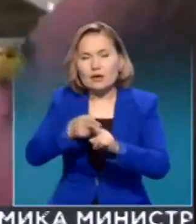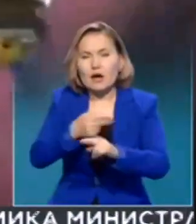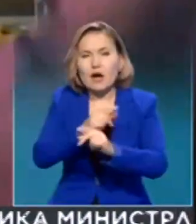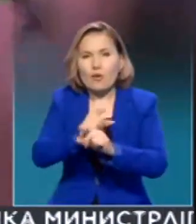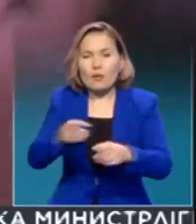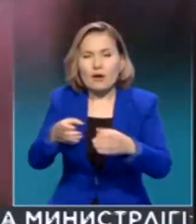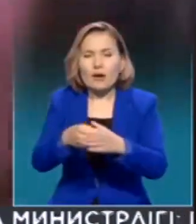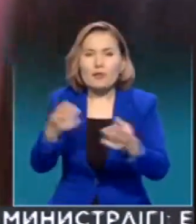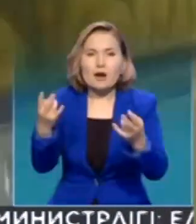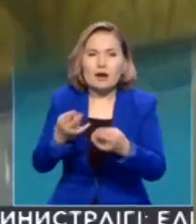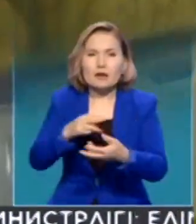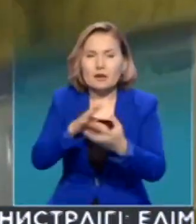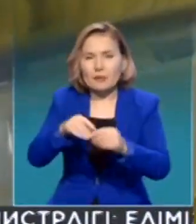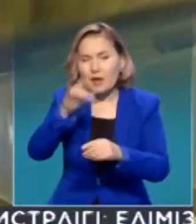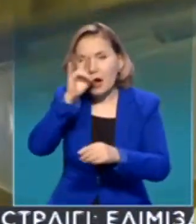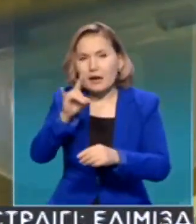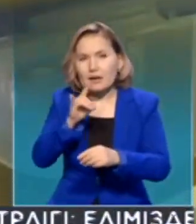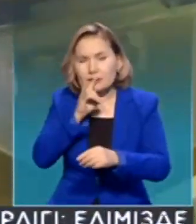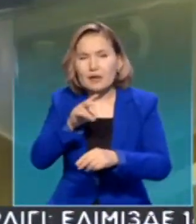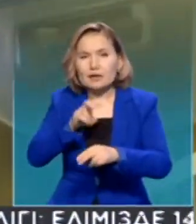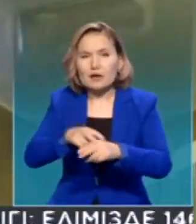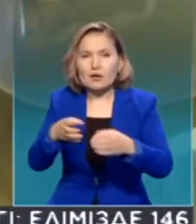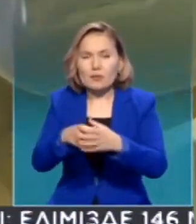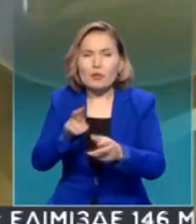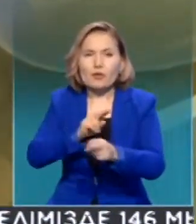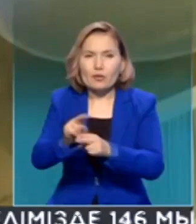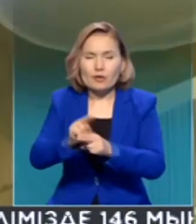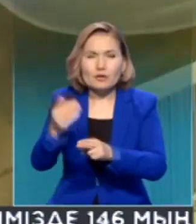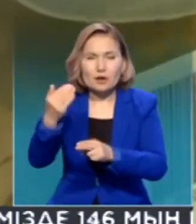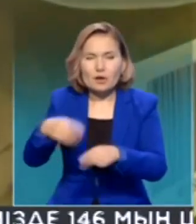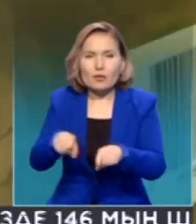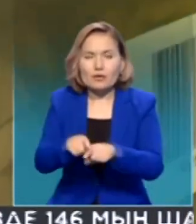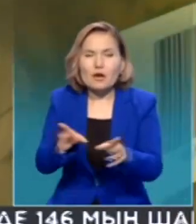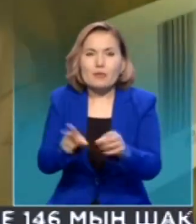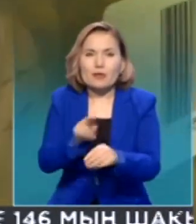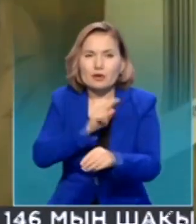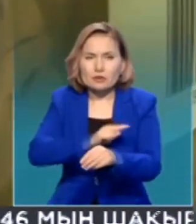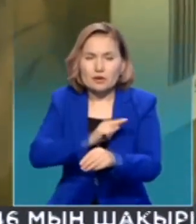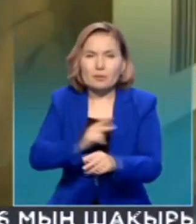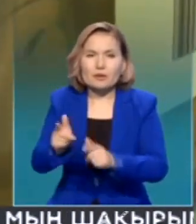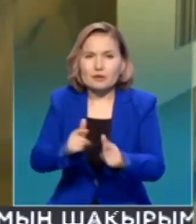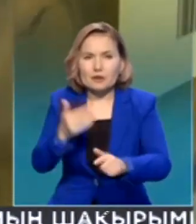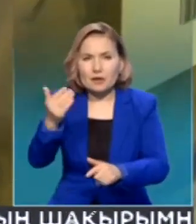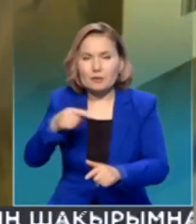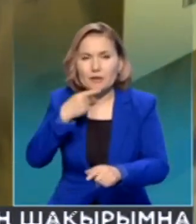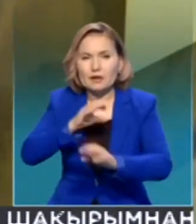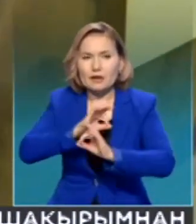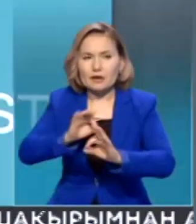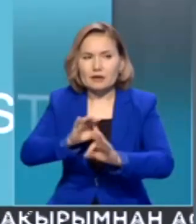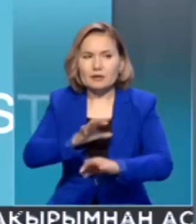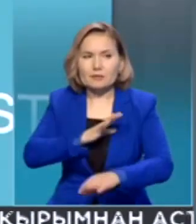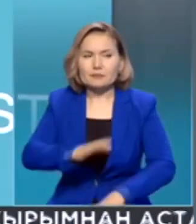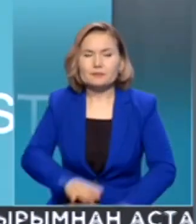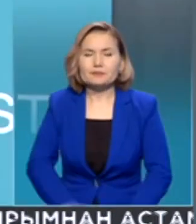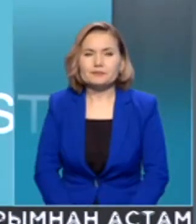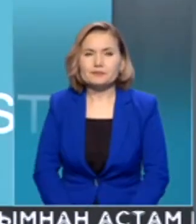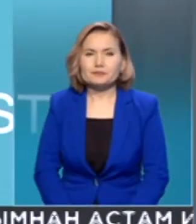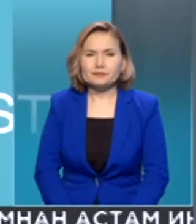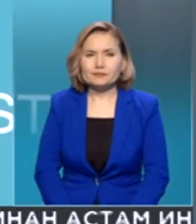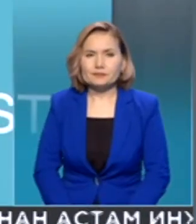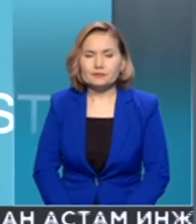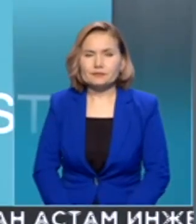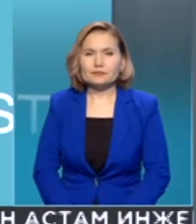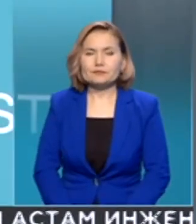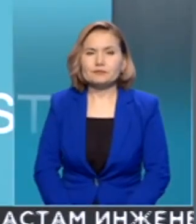ұжымы қажет болса, қазақстандық дәрігерлермен тәжірибе алмасып, осы бағытта бірлесіп жұмыс істеуге дайын екендерін жеткізді. Нұрсұлу